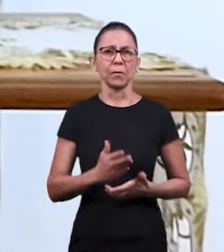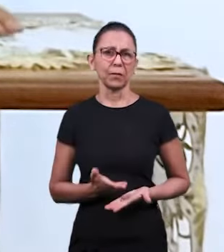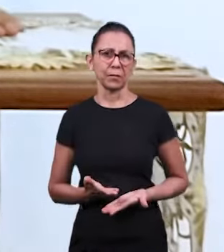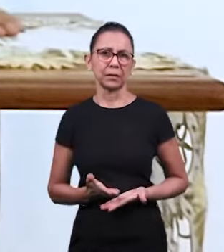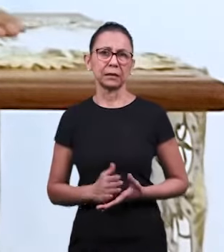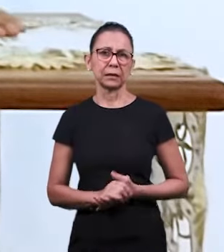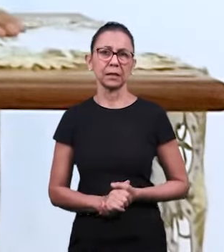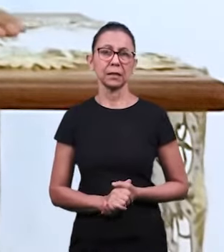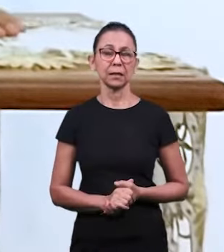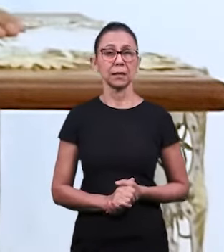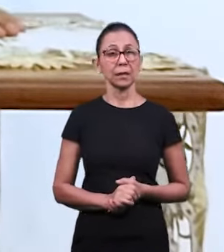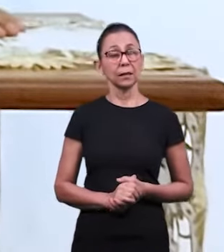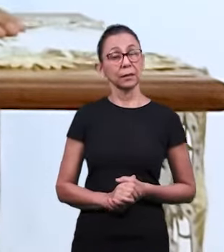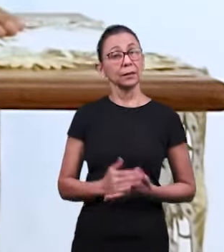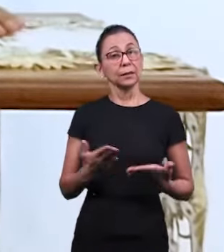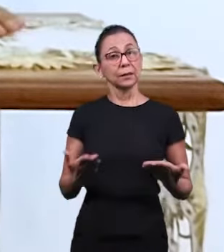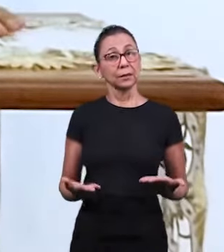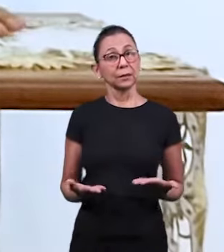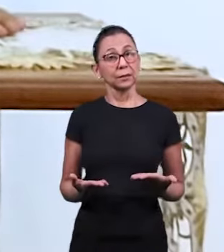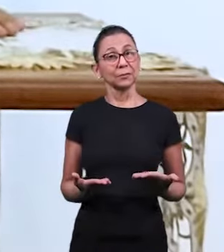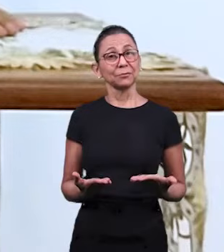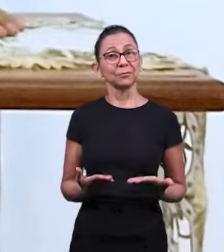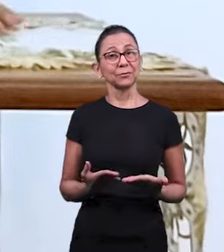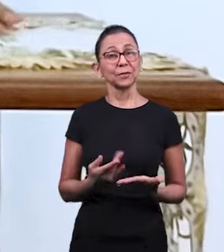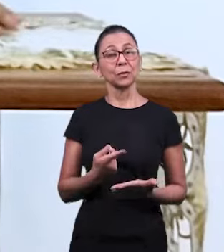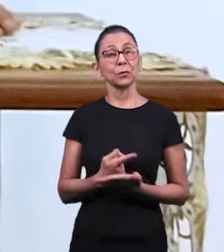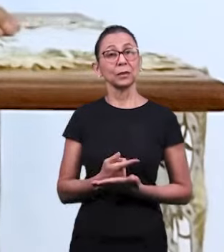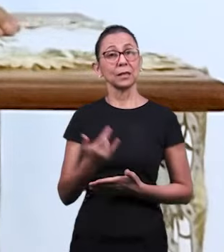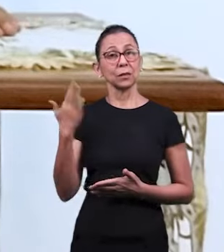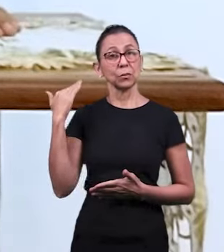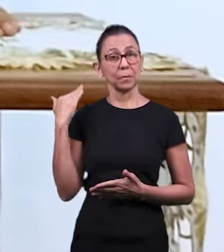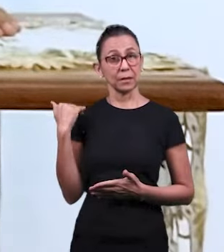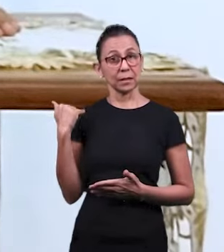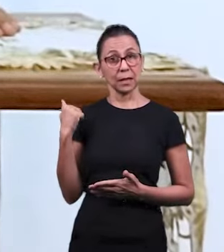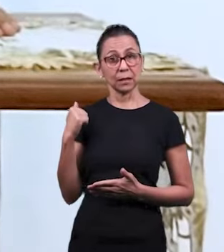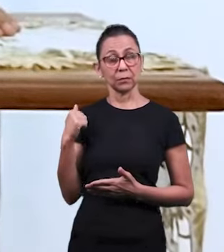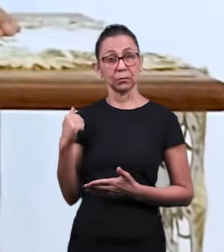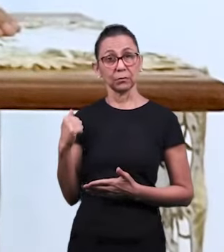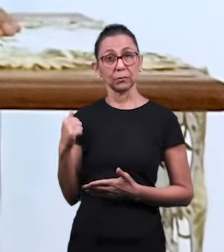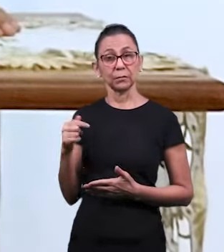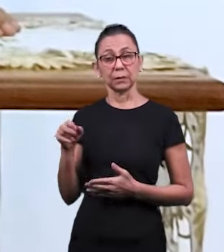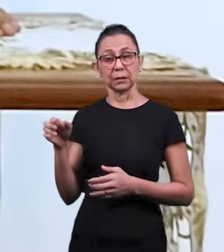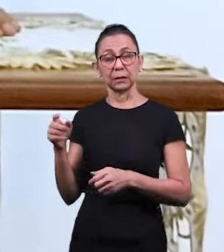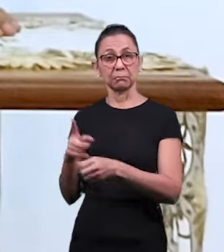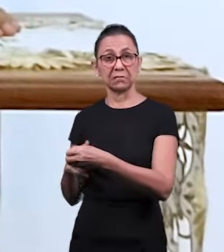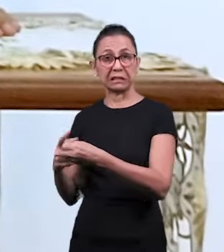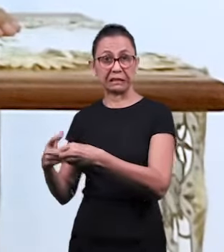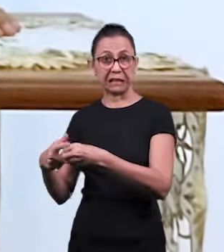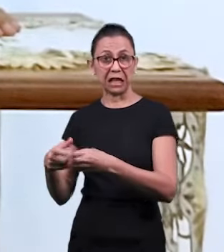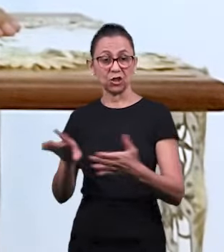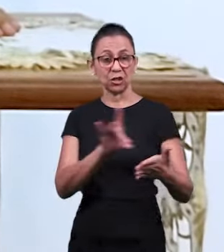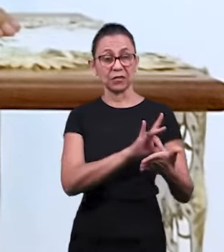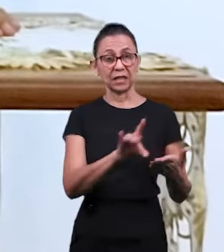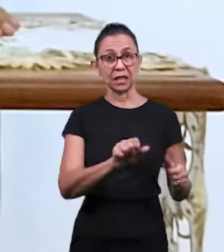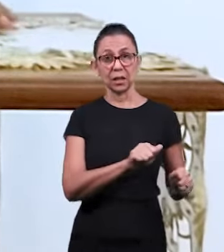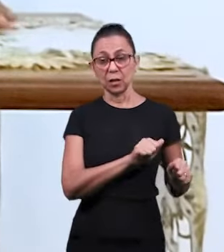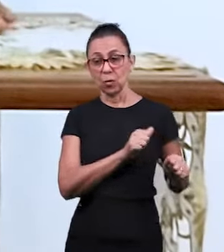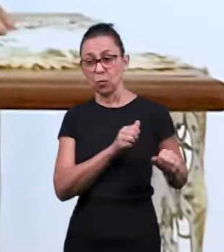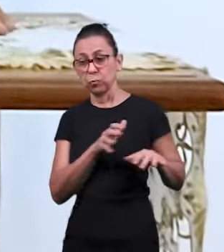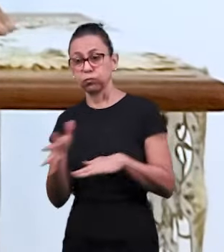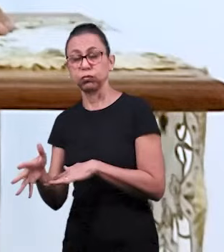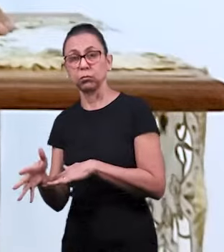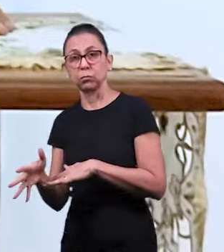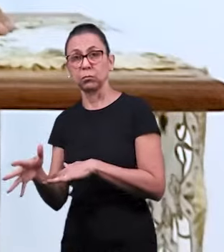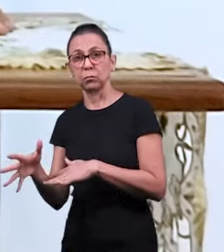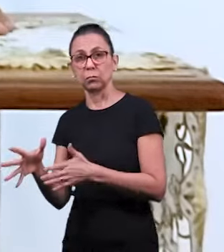Враг, он поразил как бы самую слабую часть дома, женщин и детей. Сегодня тоже есть